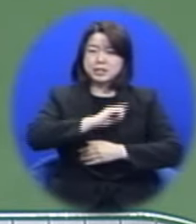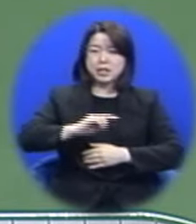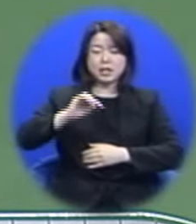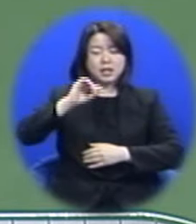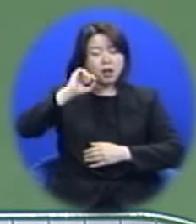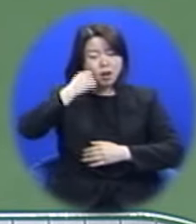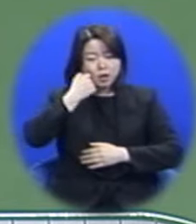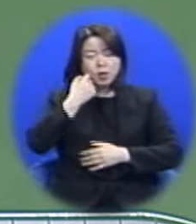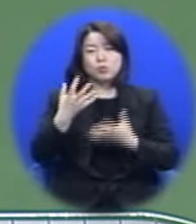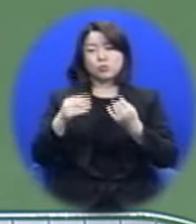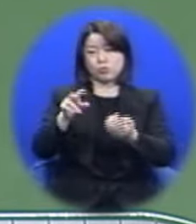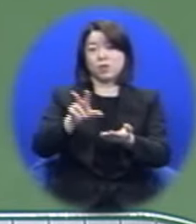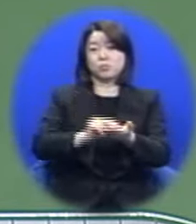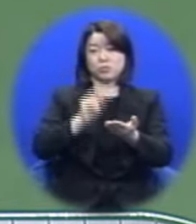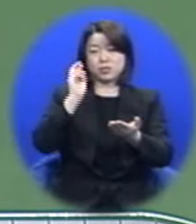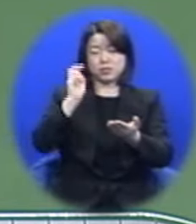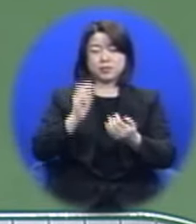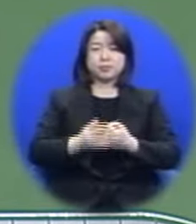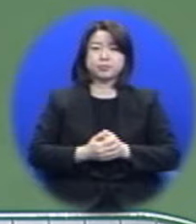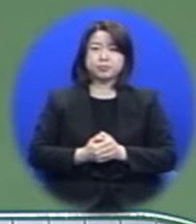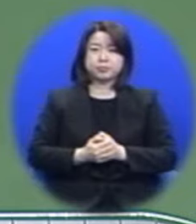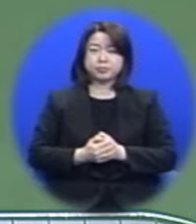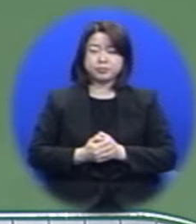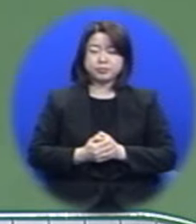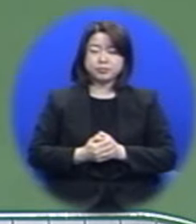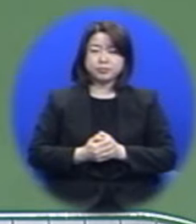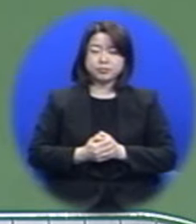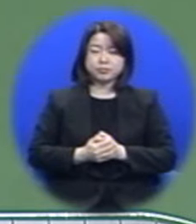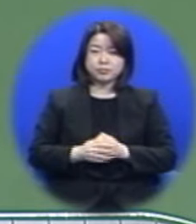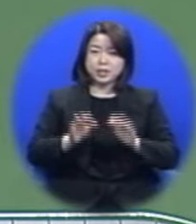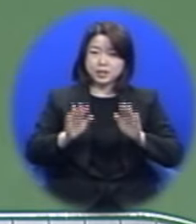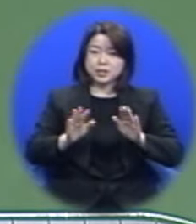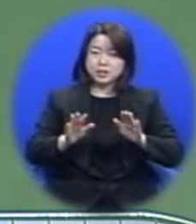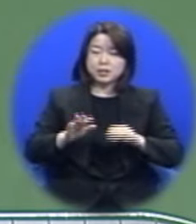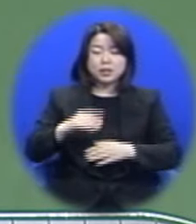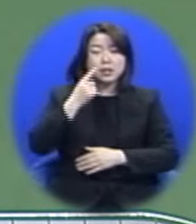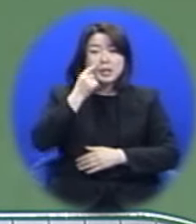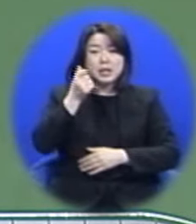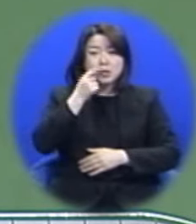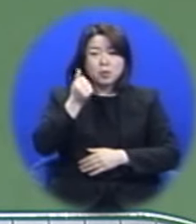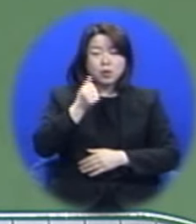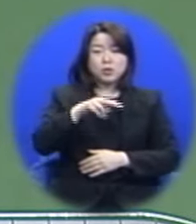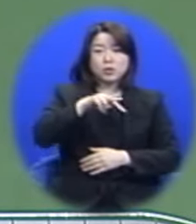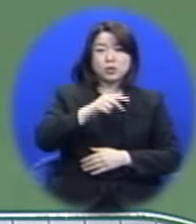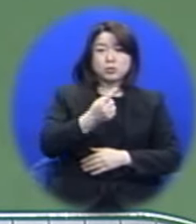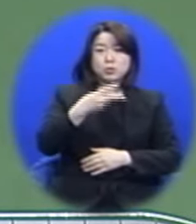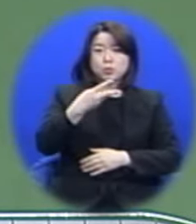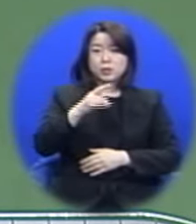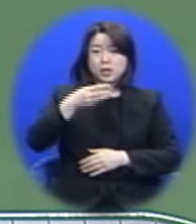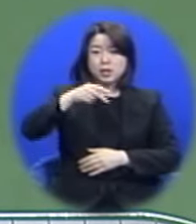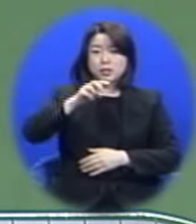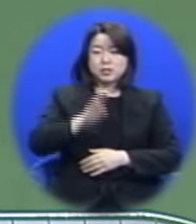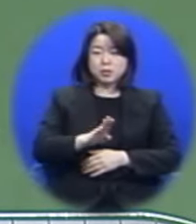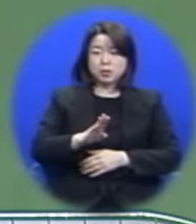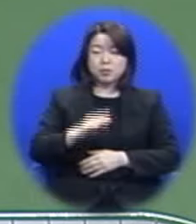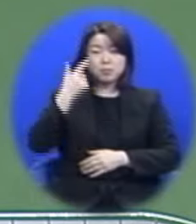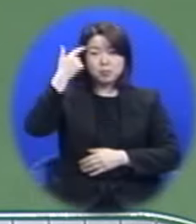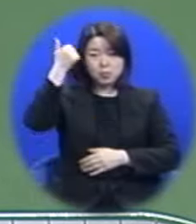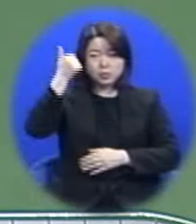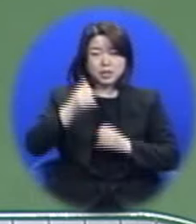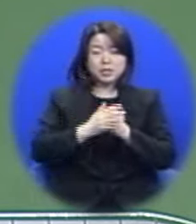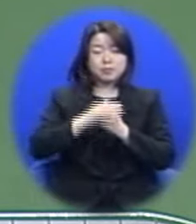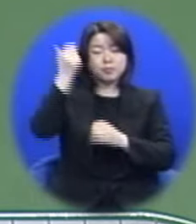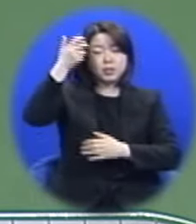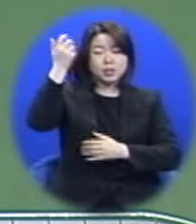문제라는 거예요. 일본의 소대선 목사님, 우리 형제교회입니다. 영성일기 나눔